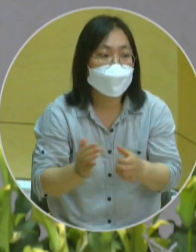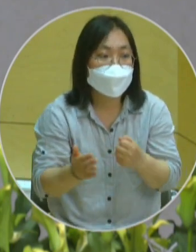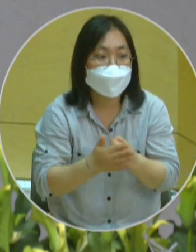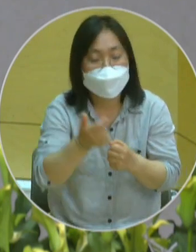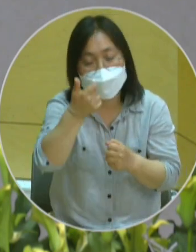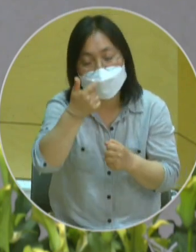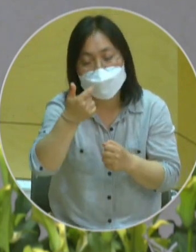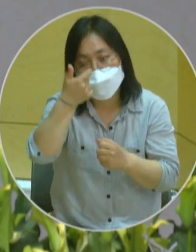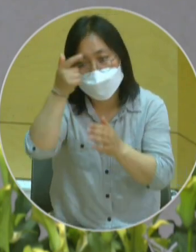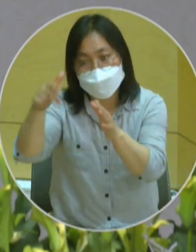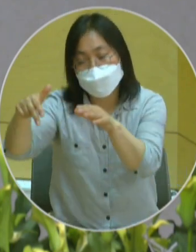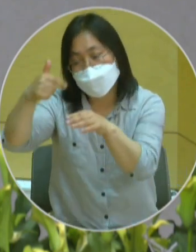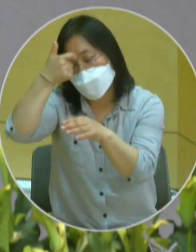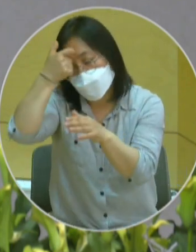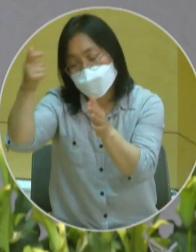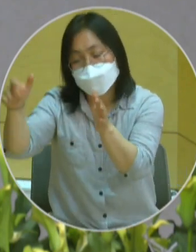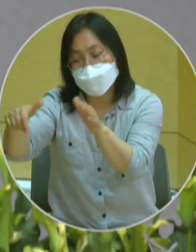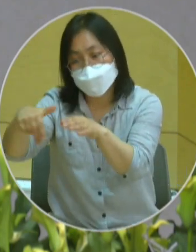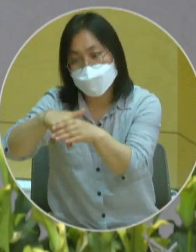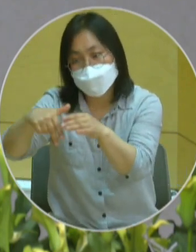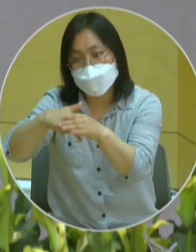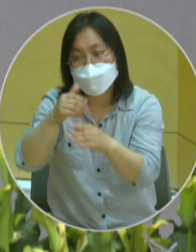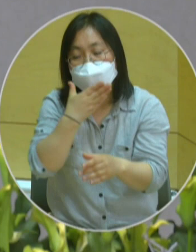종교가 되는 거예요.